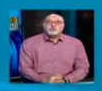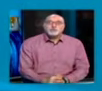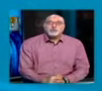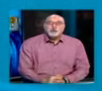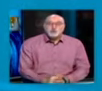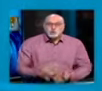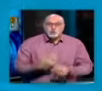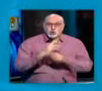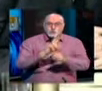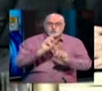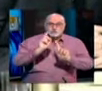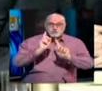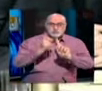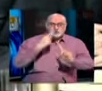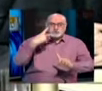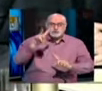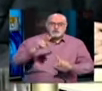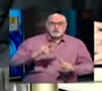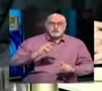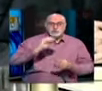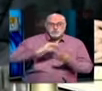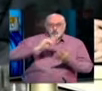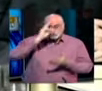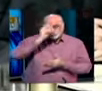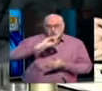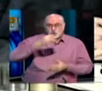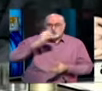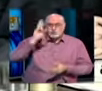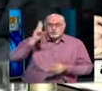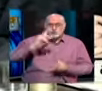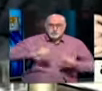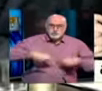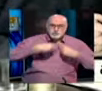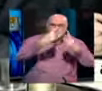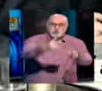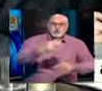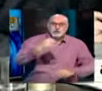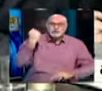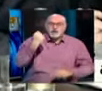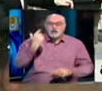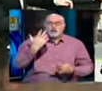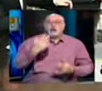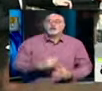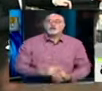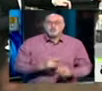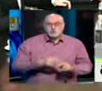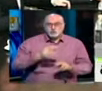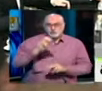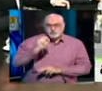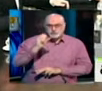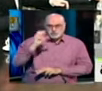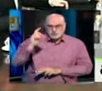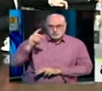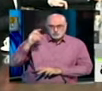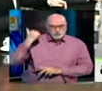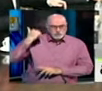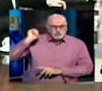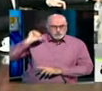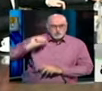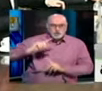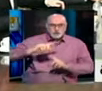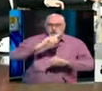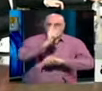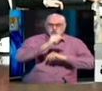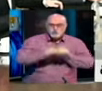المبعوث الشخصي للأمين العام للأمم المتحدة إلى الصحراء الغربية ستيفان ديماستورا أمس إلى جنوب